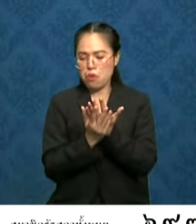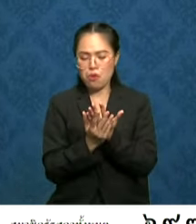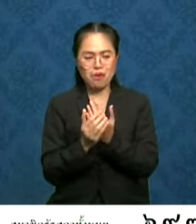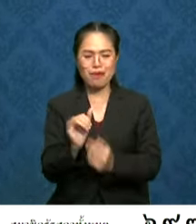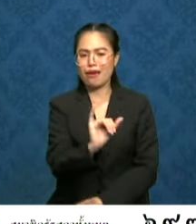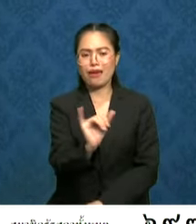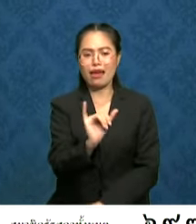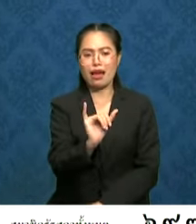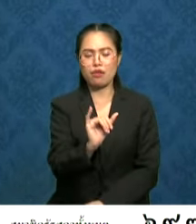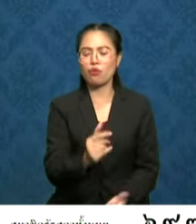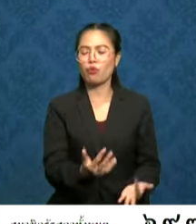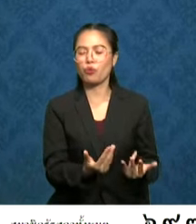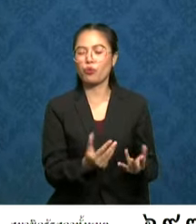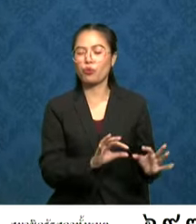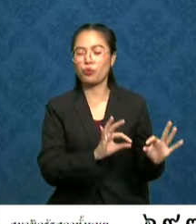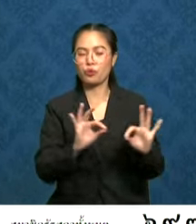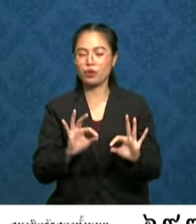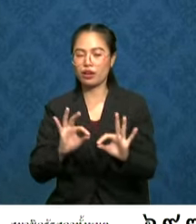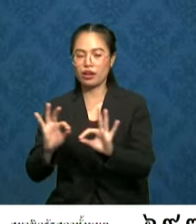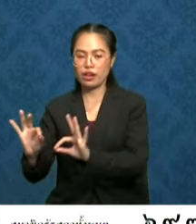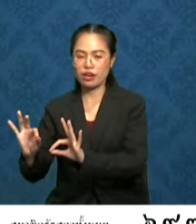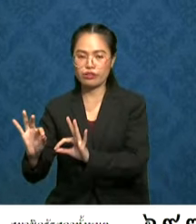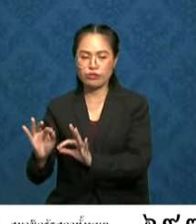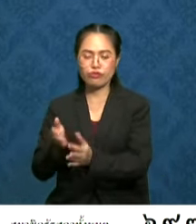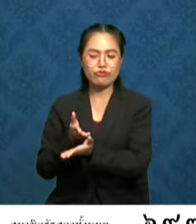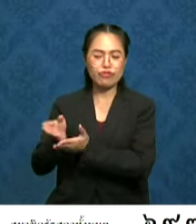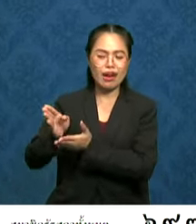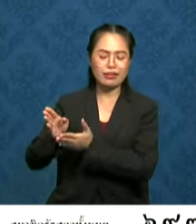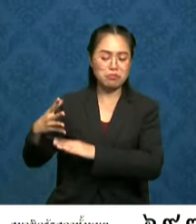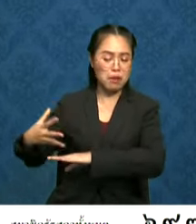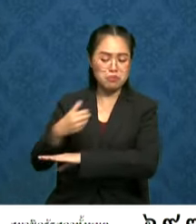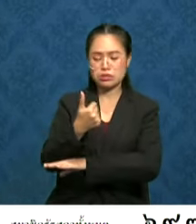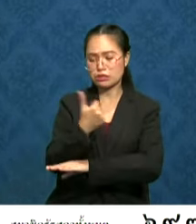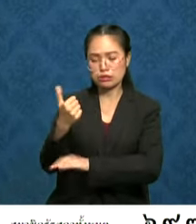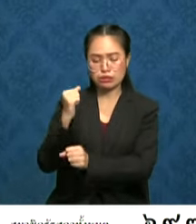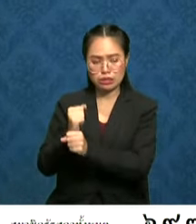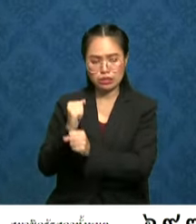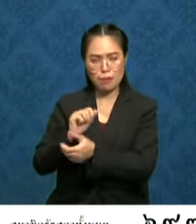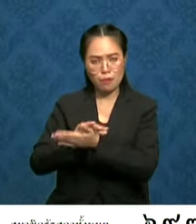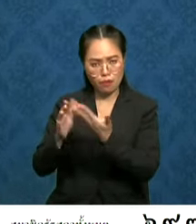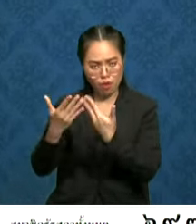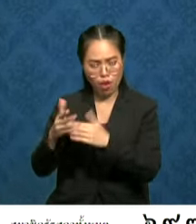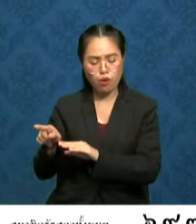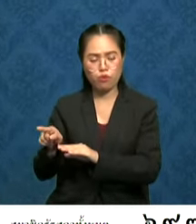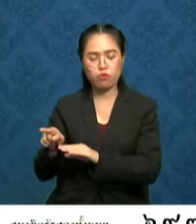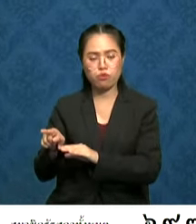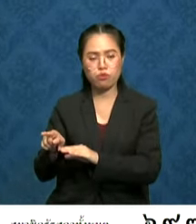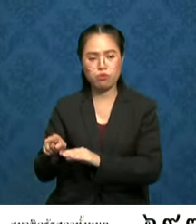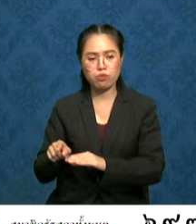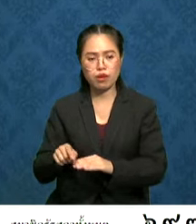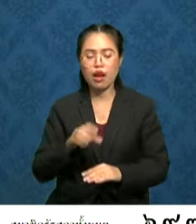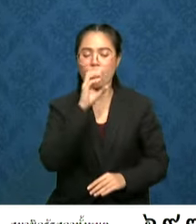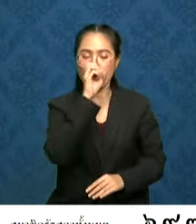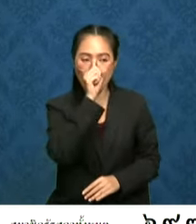ไว้อย่างนั้นนะคะทั้งที่ร่างของพรรคการเมืองเสร็จรอกันมาตั้งนานแล้วท่านประธานคะเราย้อน